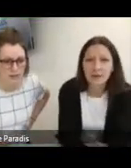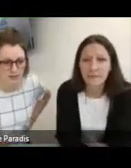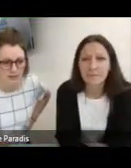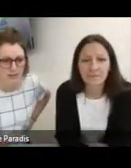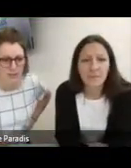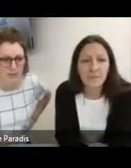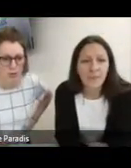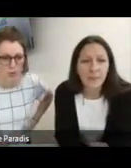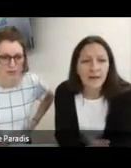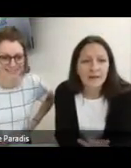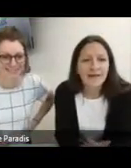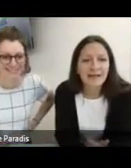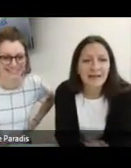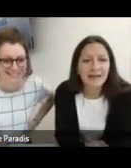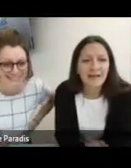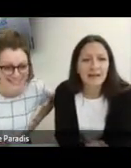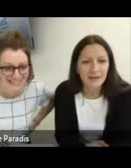5. Qui dit mieux?